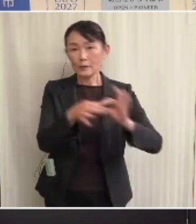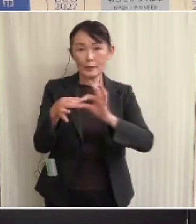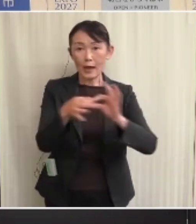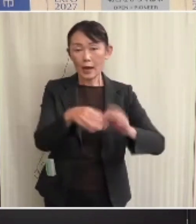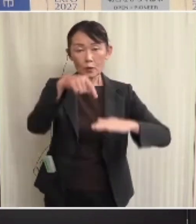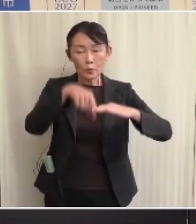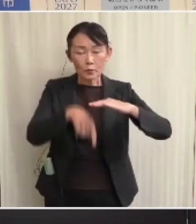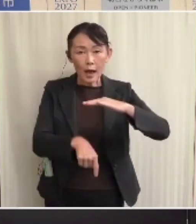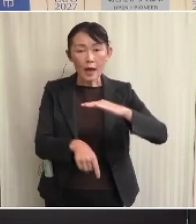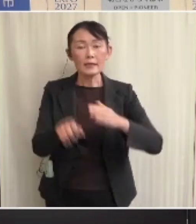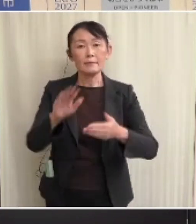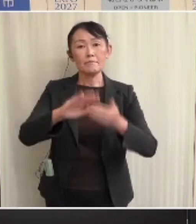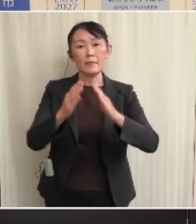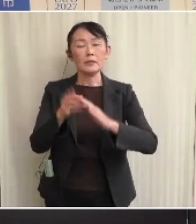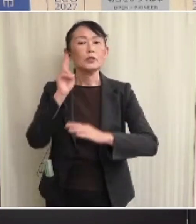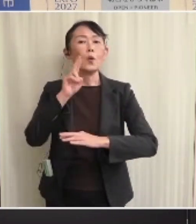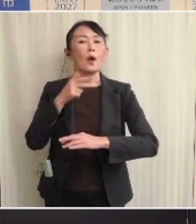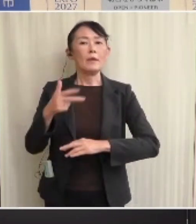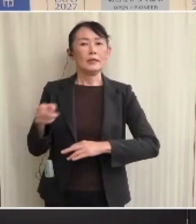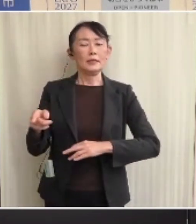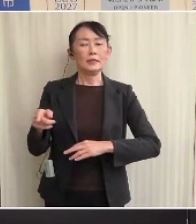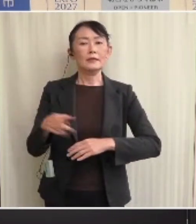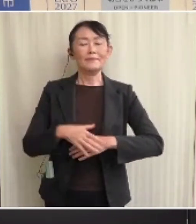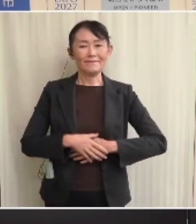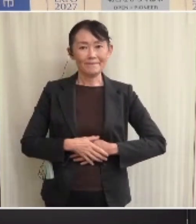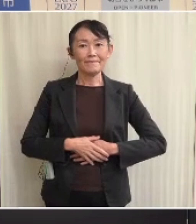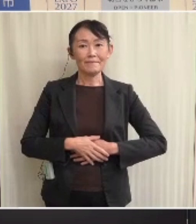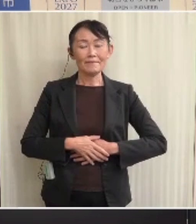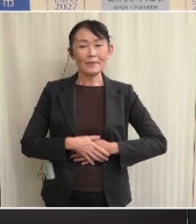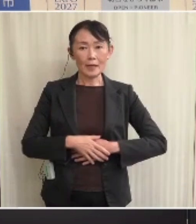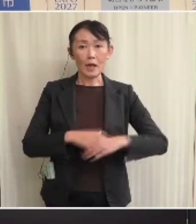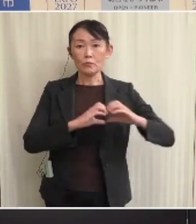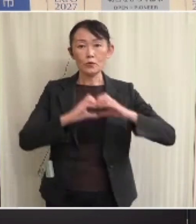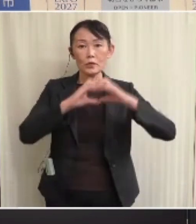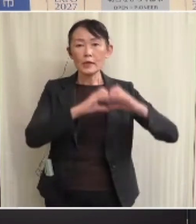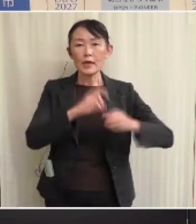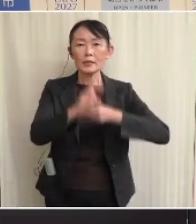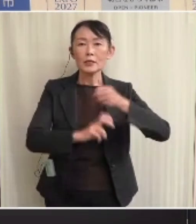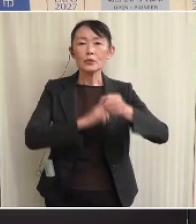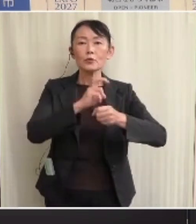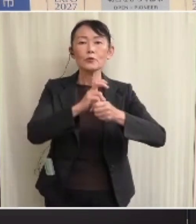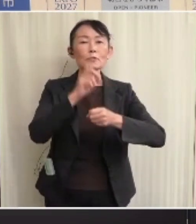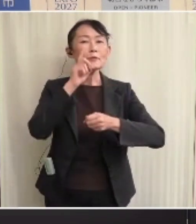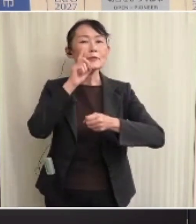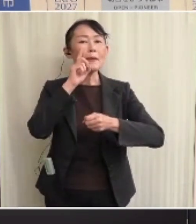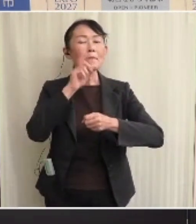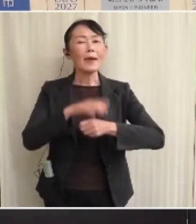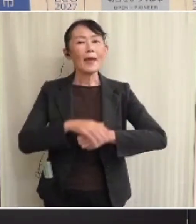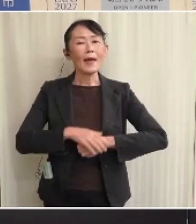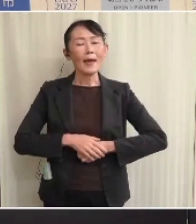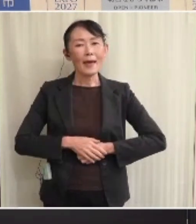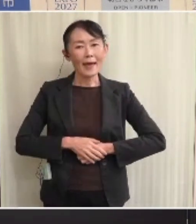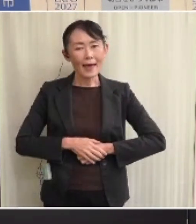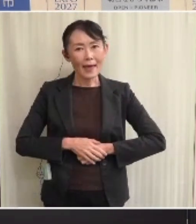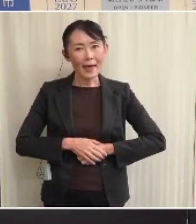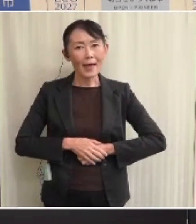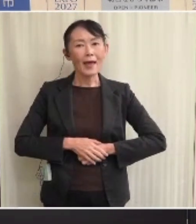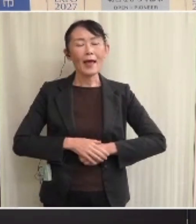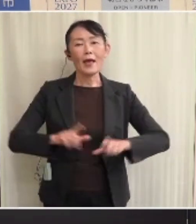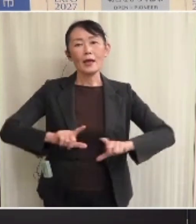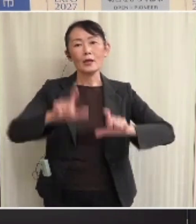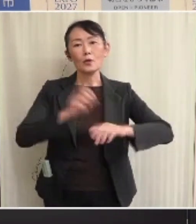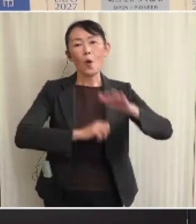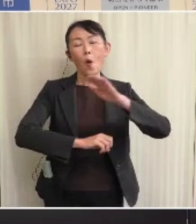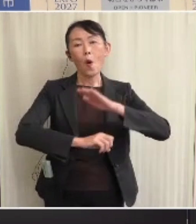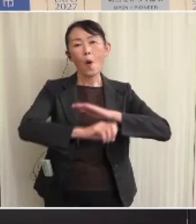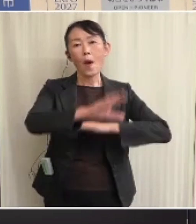います。で、この度、プリキュア20周年、ということで、それに合わせまして、東映アニメ